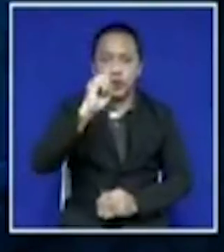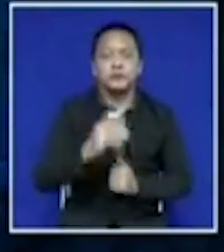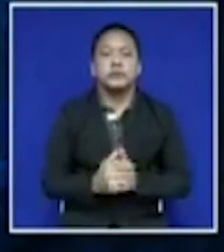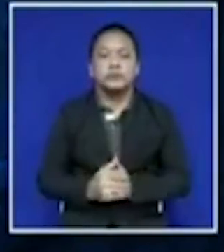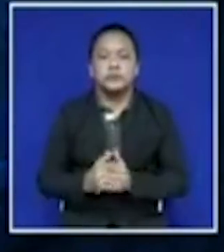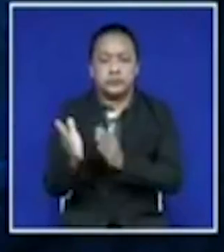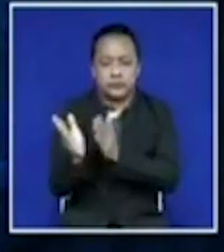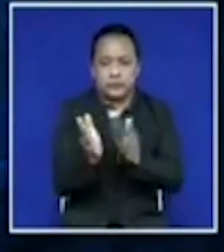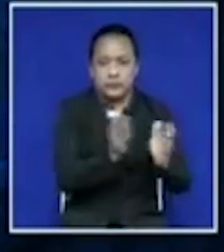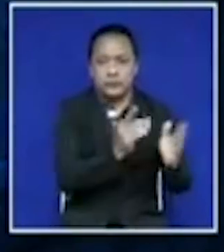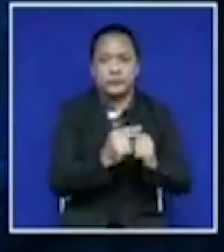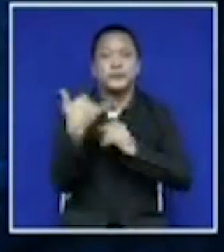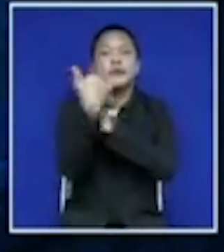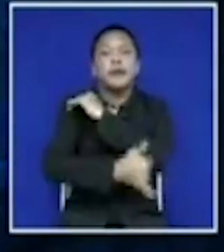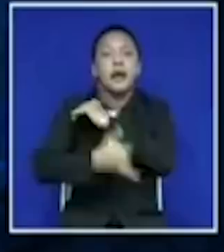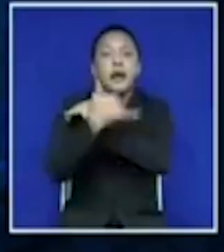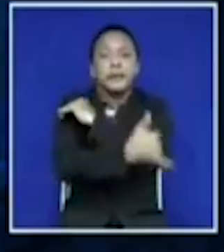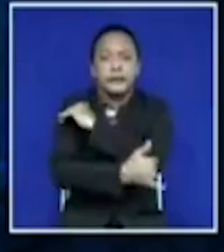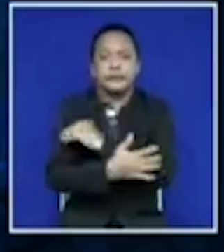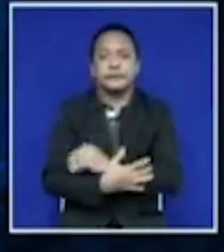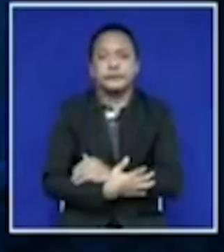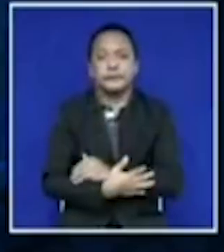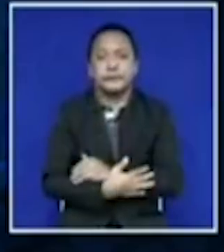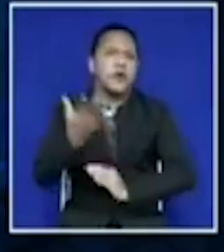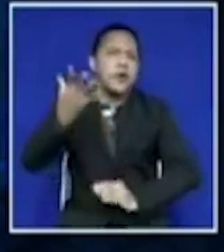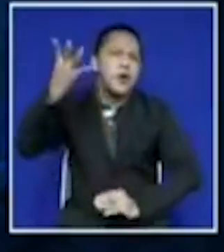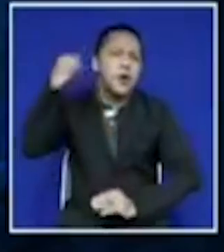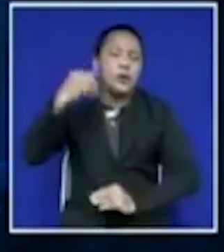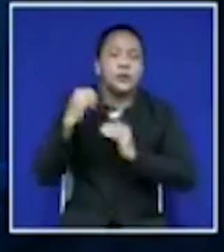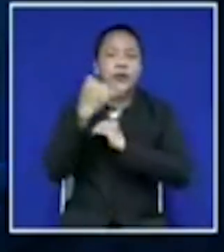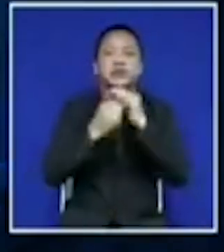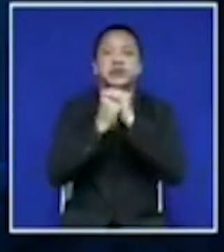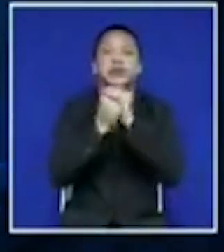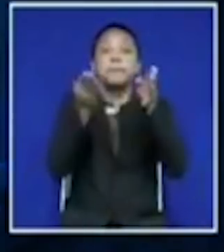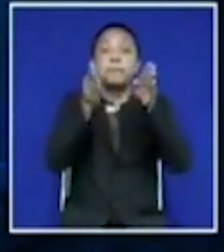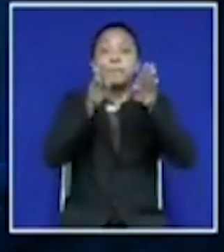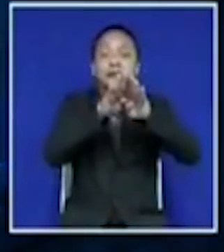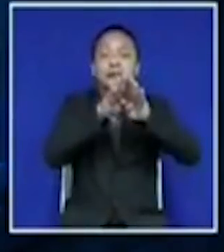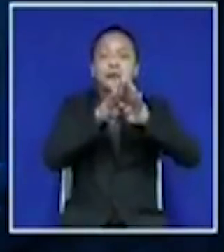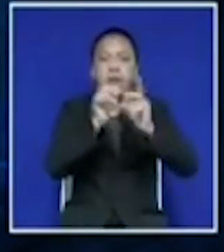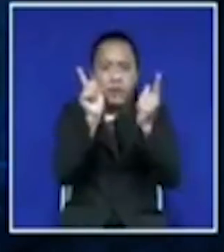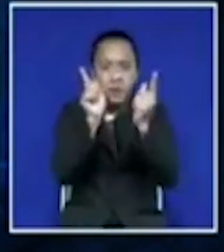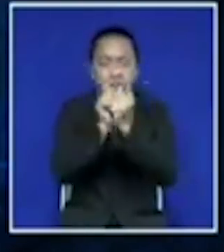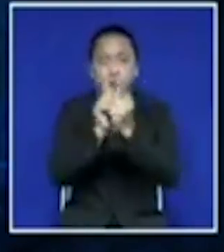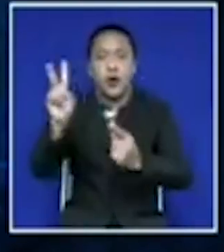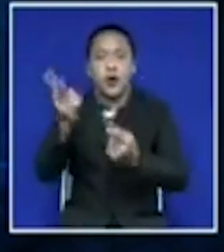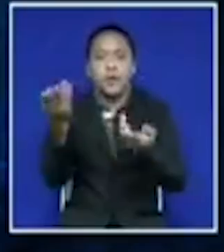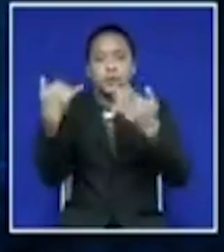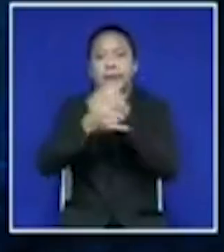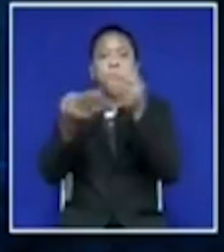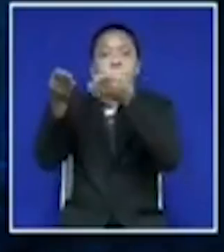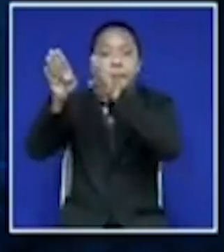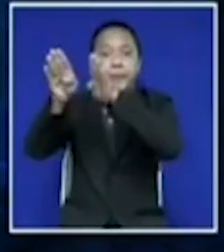าดูข่าวสถานการณ์ของต่างประเทศบ้างนะครับวันก่อนพูดว่าจีนเพิ่งจะล็อกดาวน์ไปเจอติดเชื้อแค่2คนที่ไฮหล